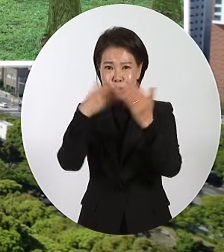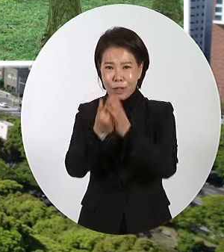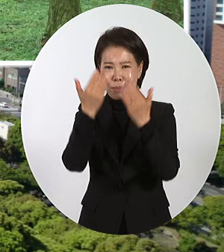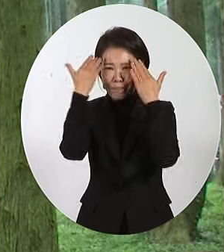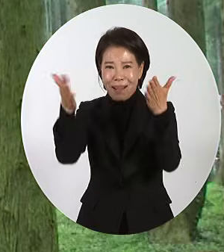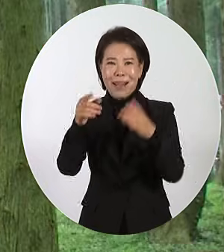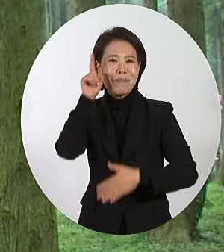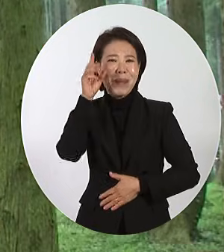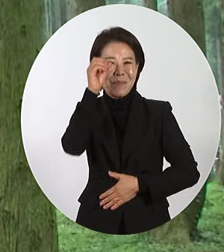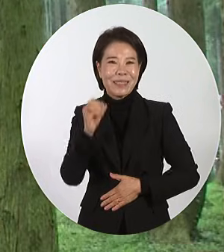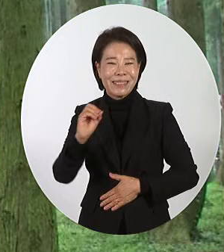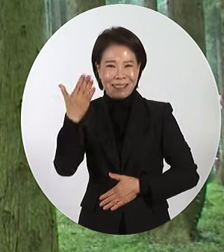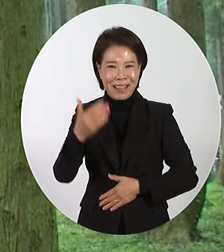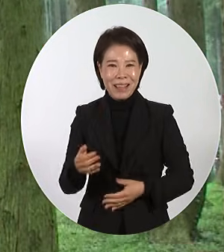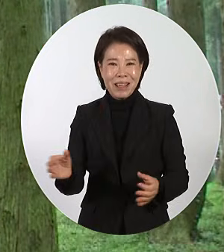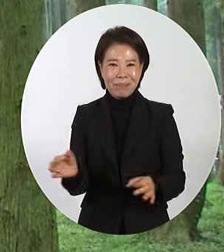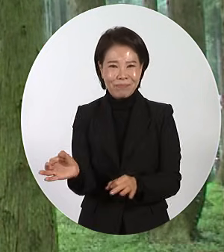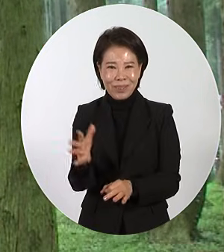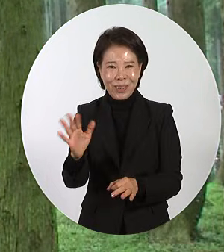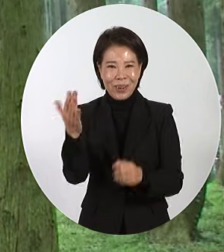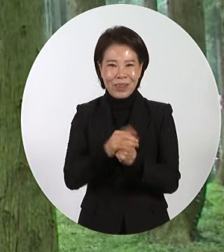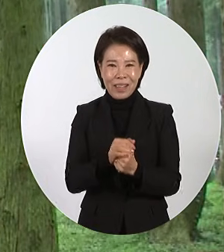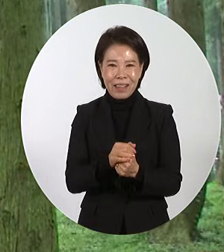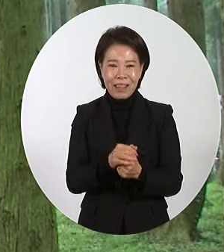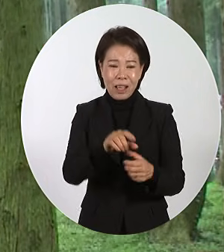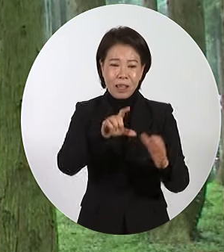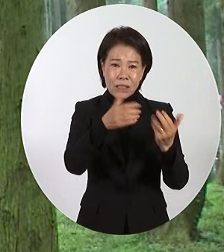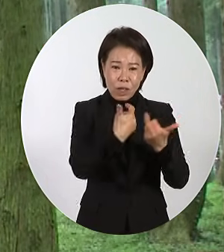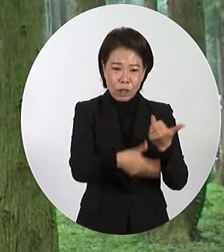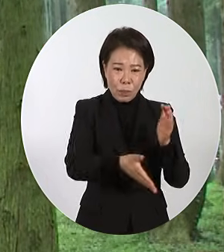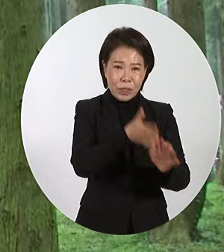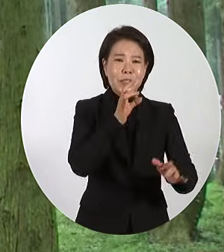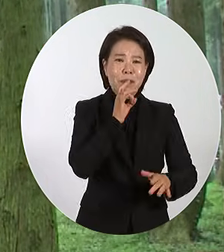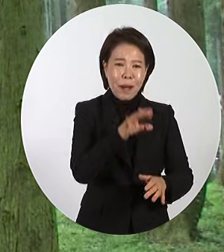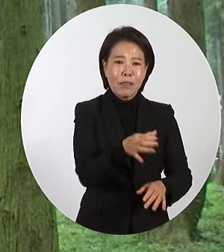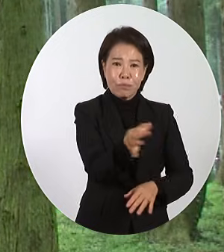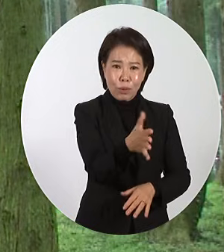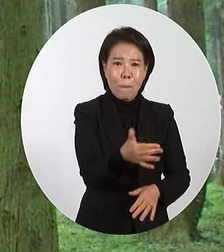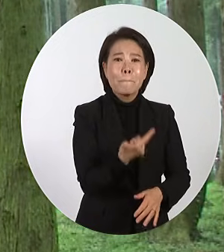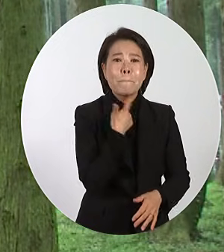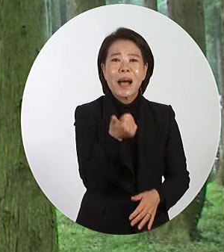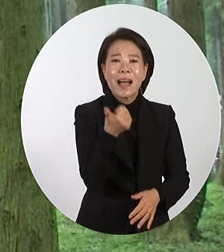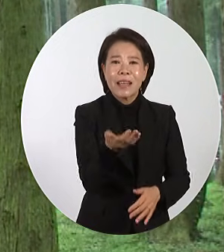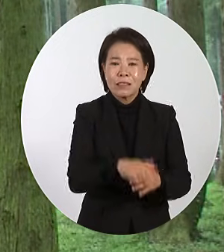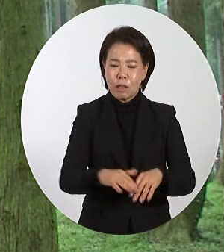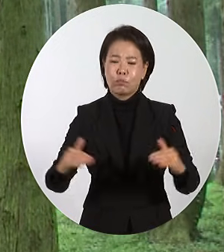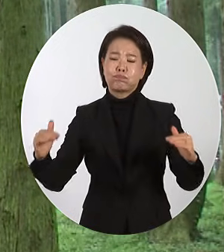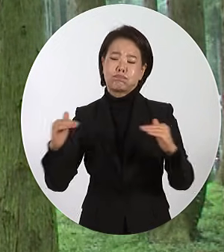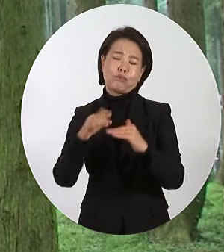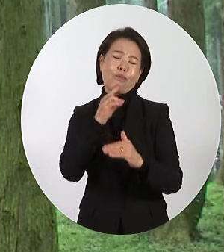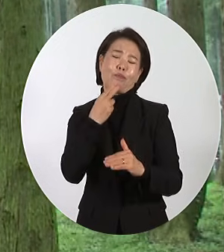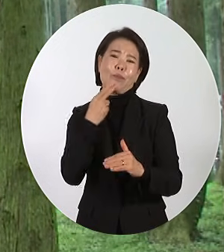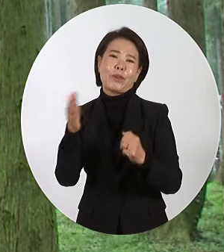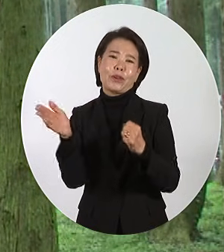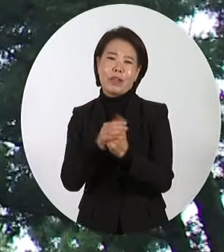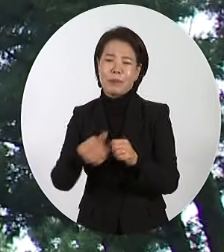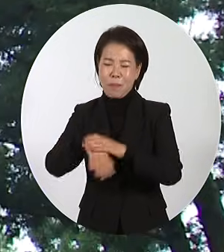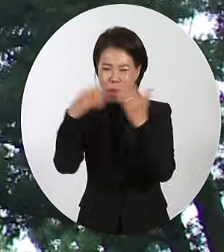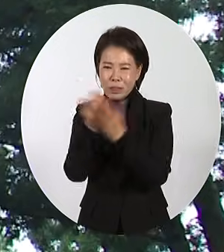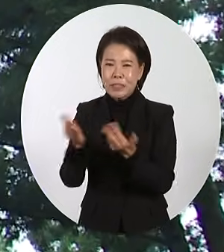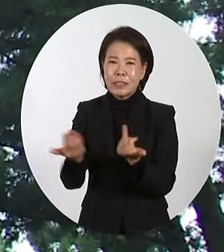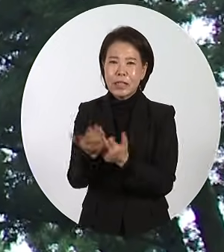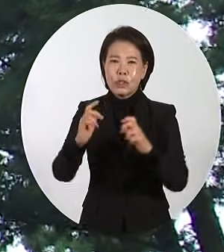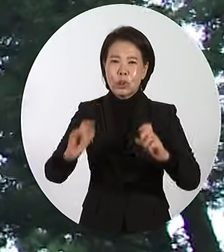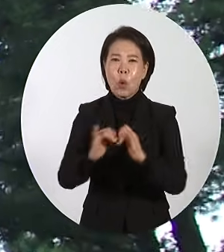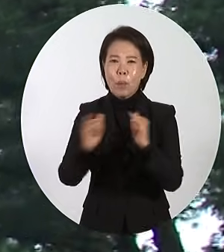면제합니다. 그동안 해당시 거주 도민만 무료였는데요. 형평성 문제 제기에 따라 전